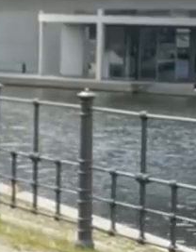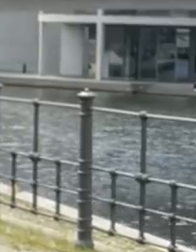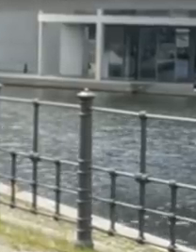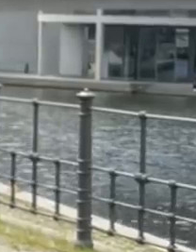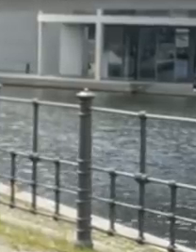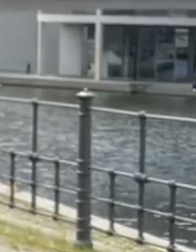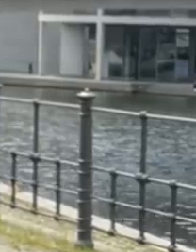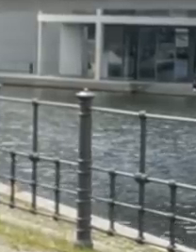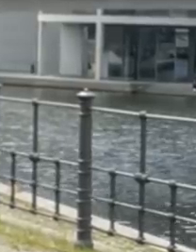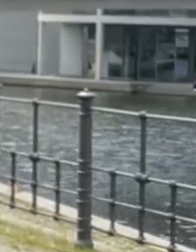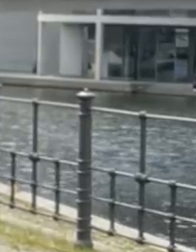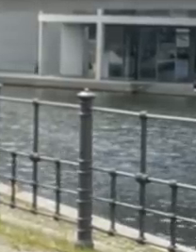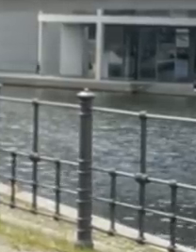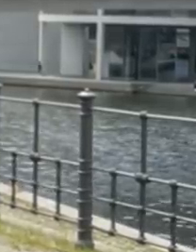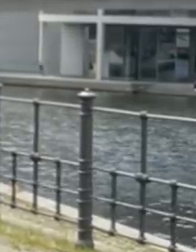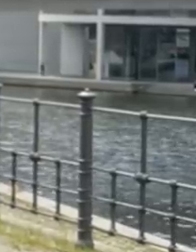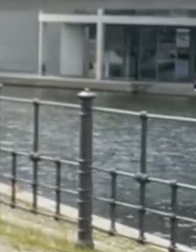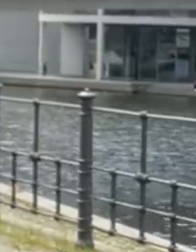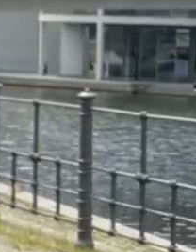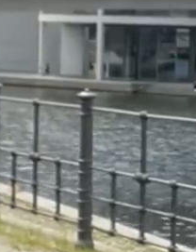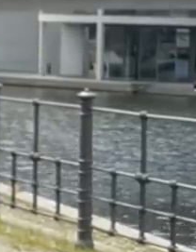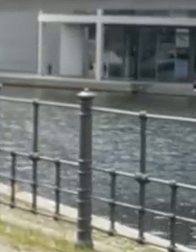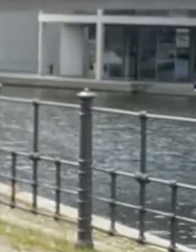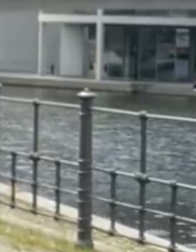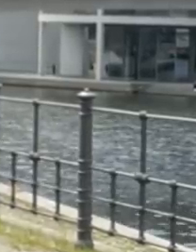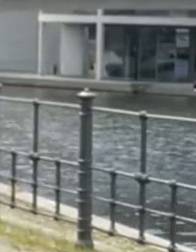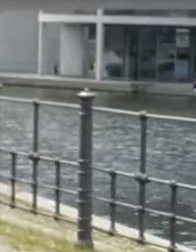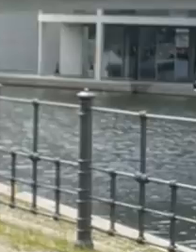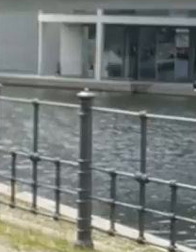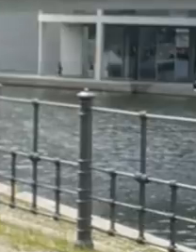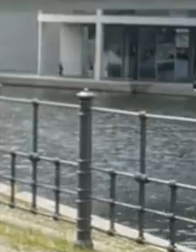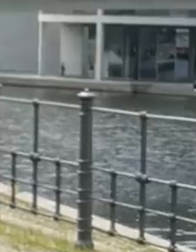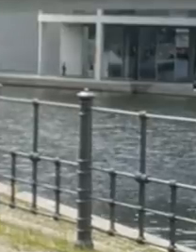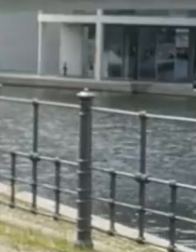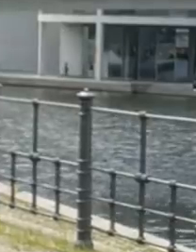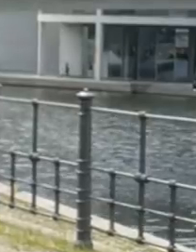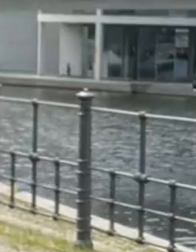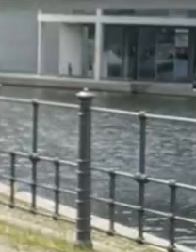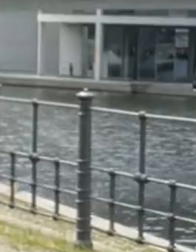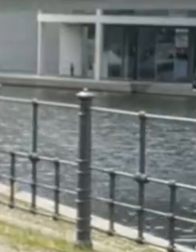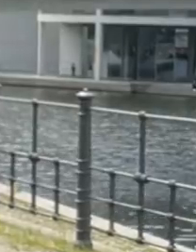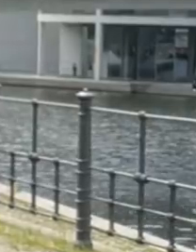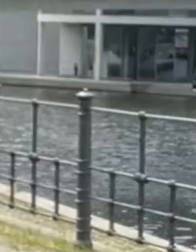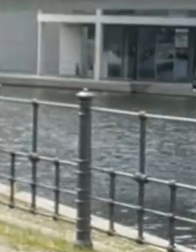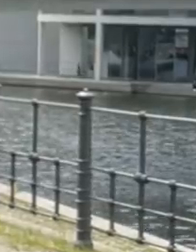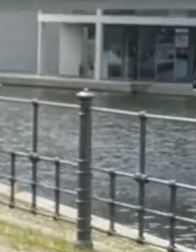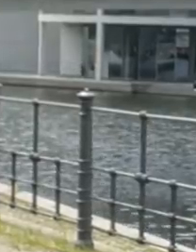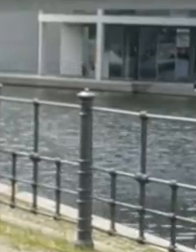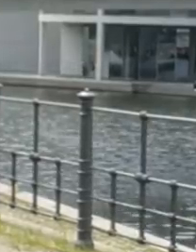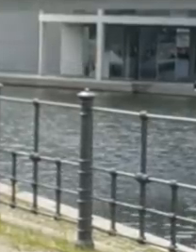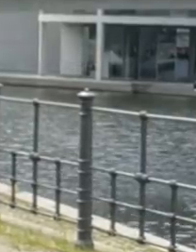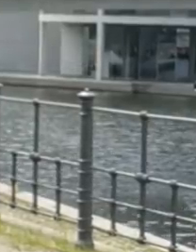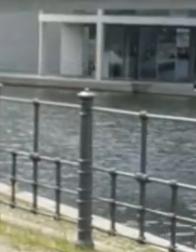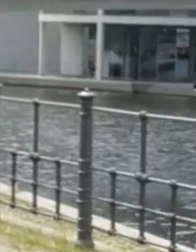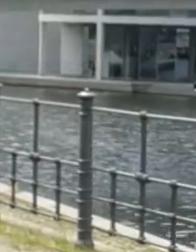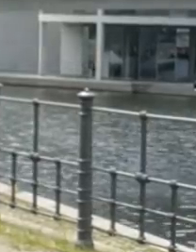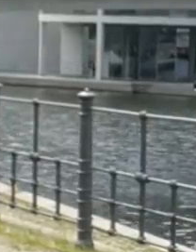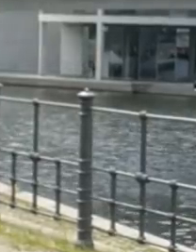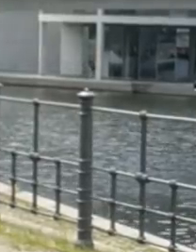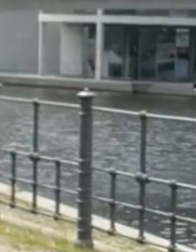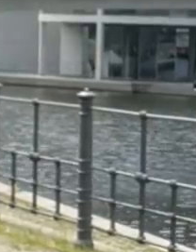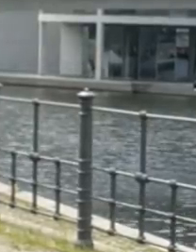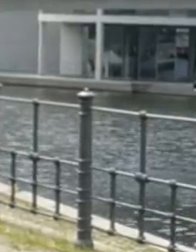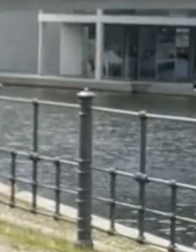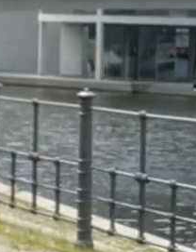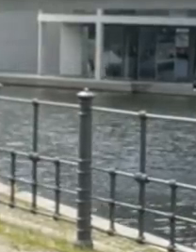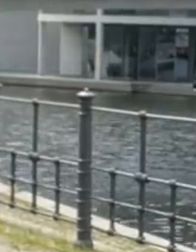hast du gesagt, also für dich war das die normalste Sache der Welt, dass du so nachfragst. Ja? Sagst du, das ist dein journalistisches Verständnis? Ja, nochmals, es ist unser